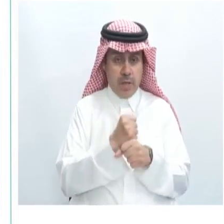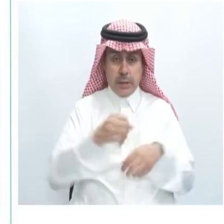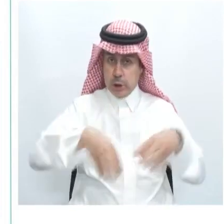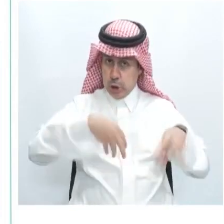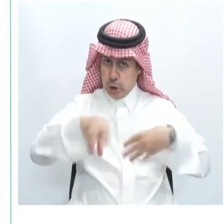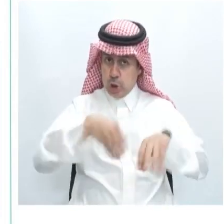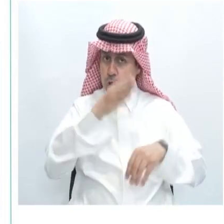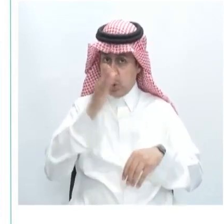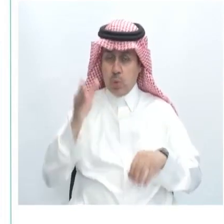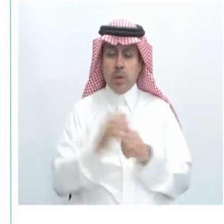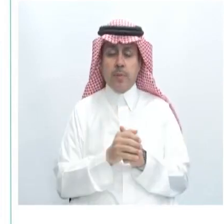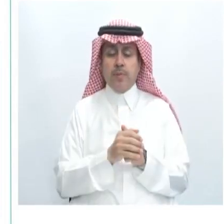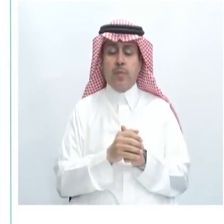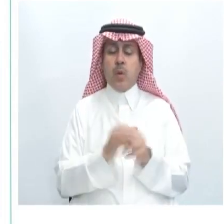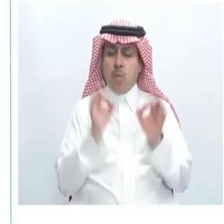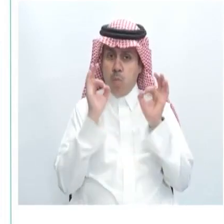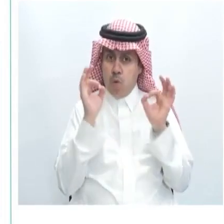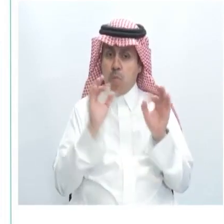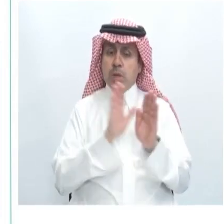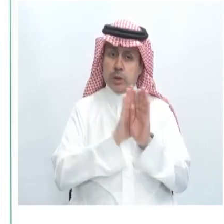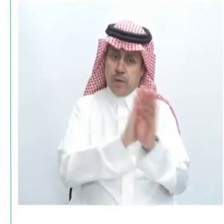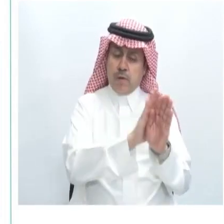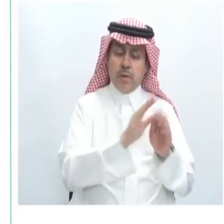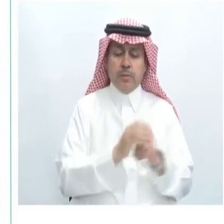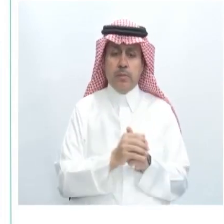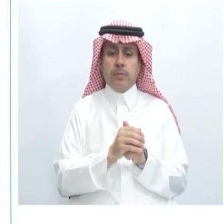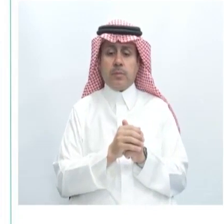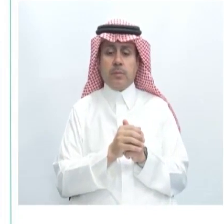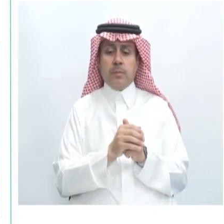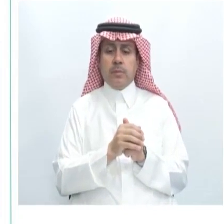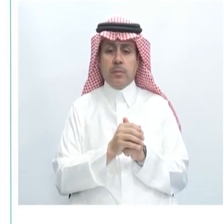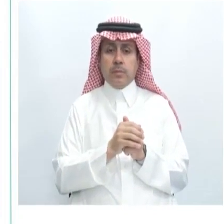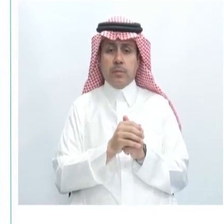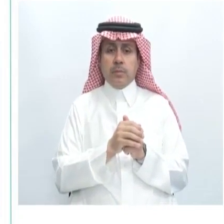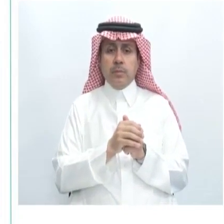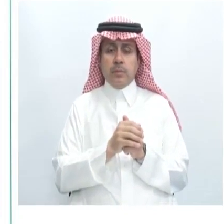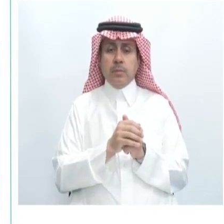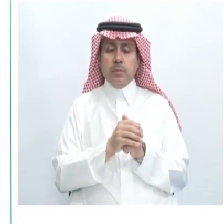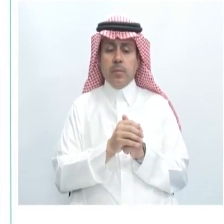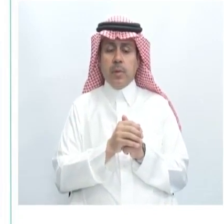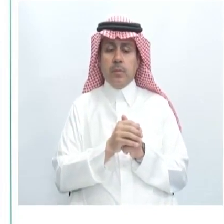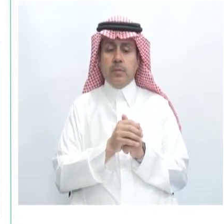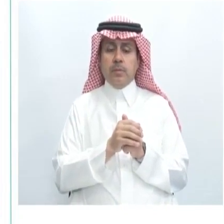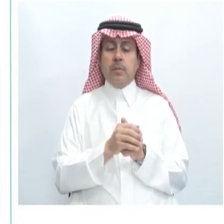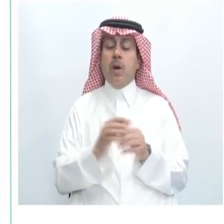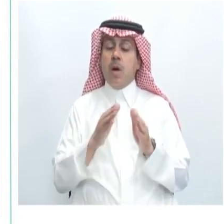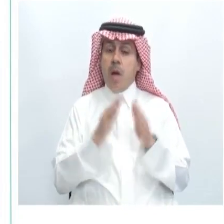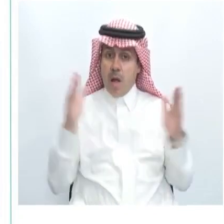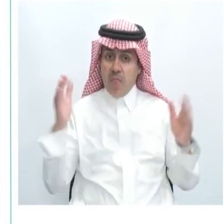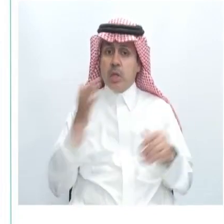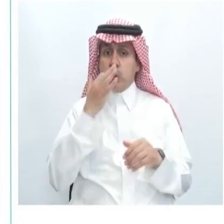كان له دور كبير في تنفيذها كشركه بالتاكيد او انه يجعلها اكثر